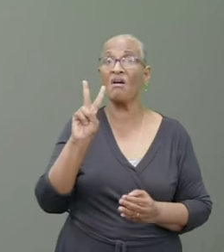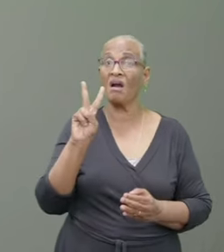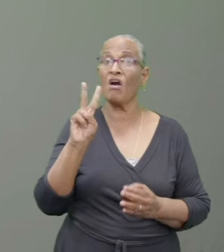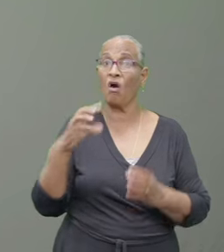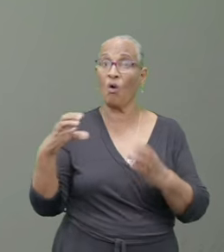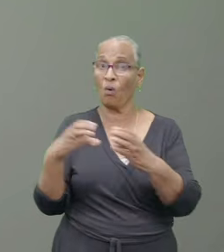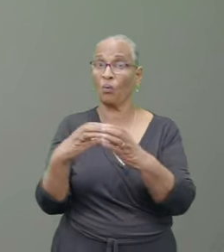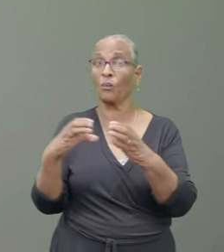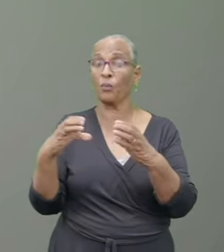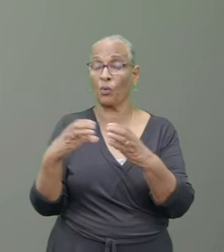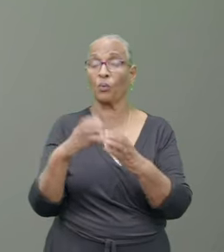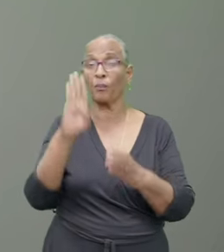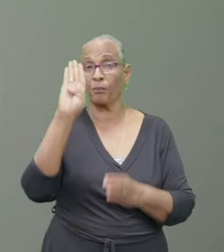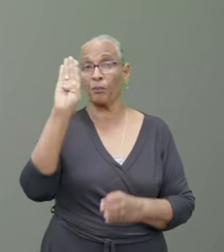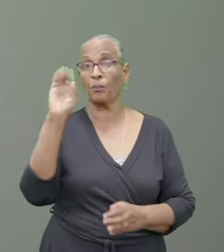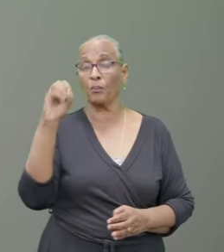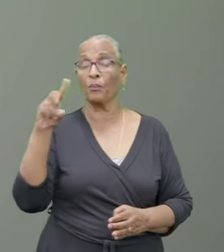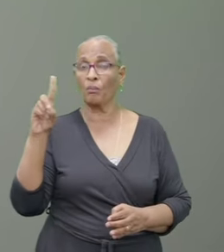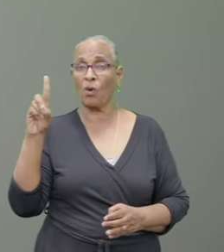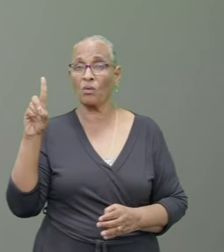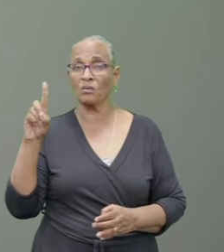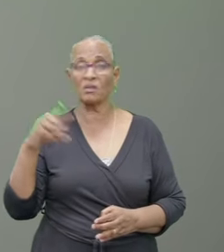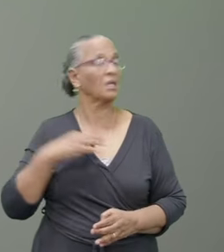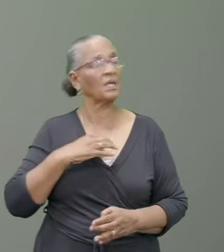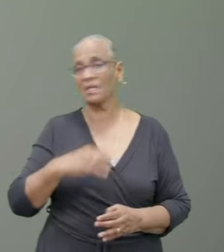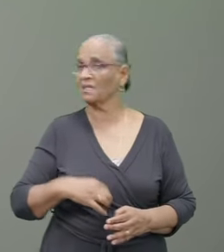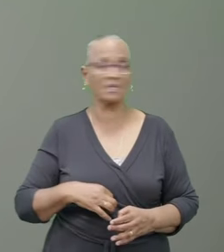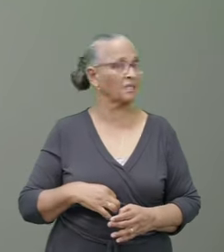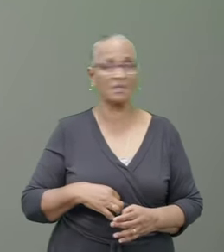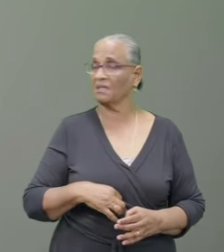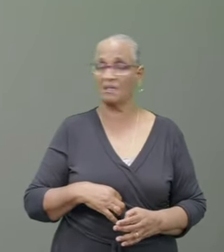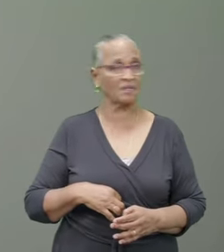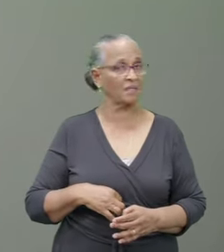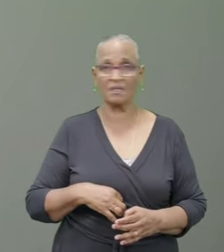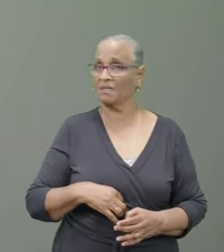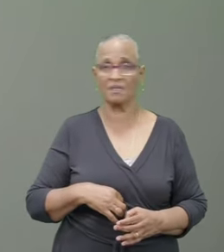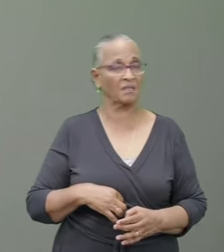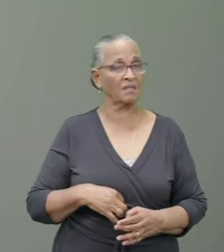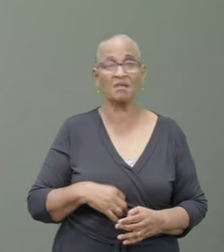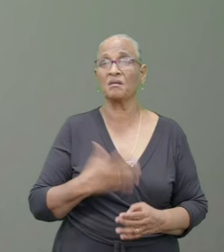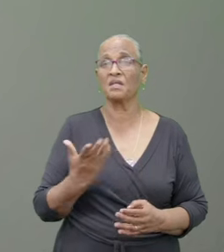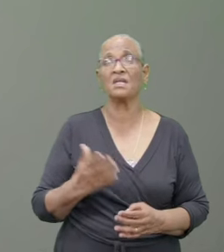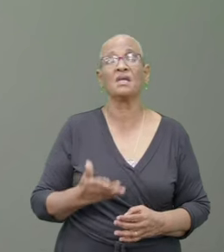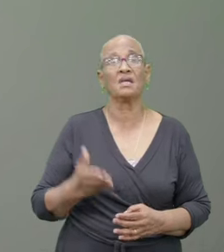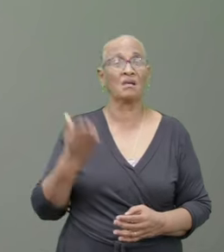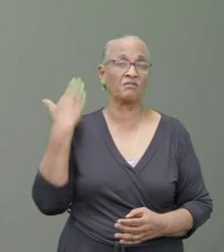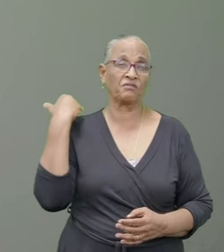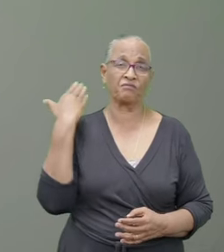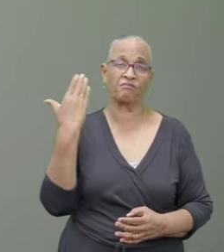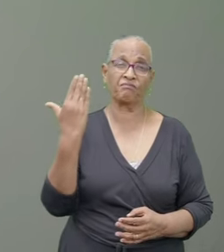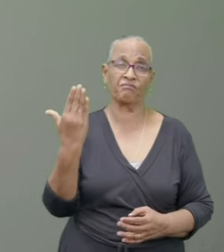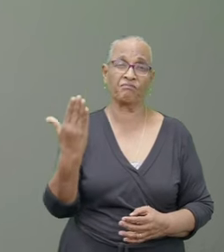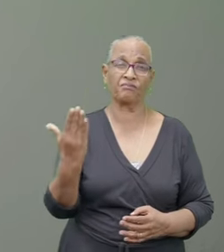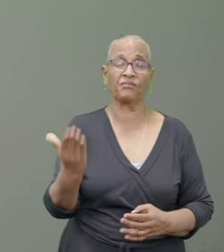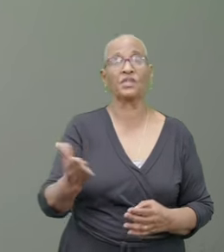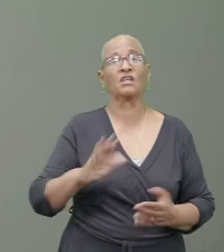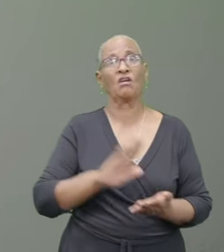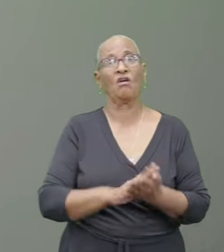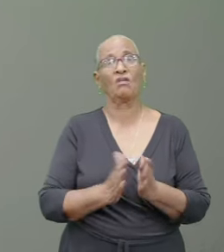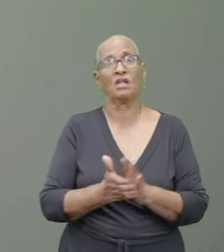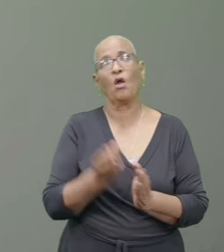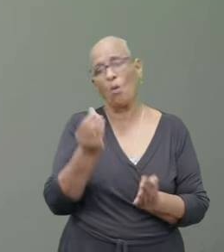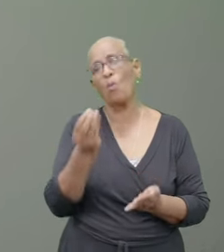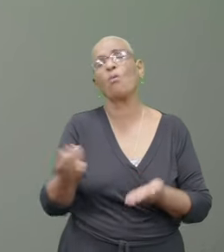groepen die ontevreden waren in de loop der jaren over voorzieningen, die hebben onderhandeld voor